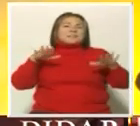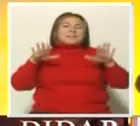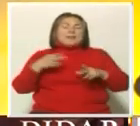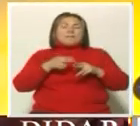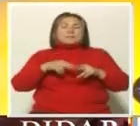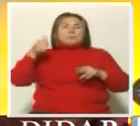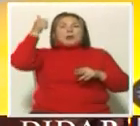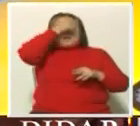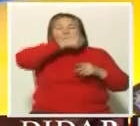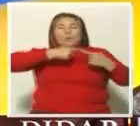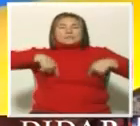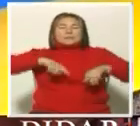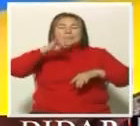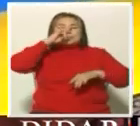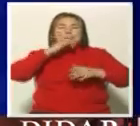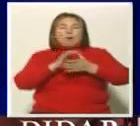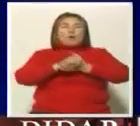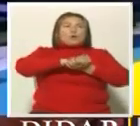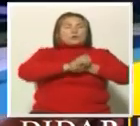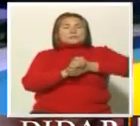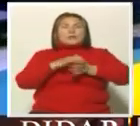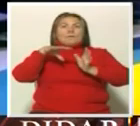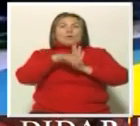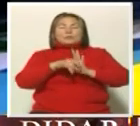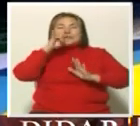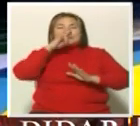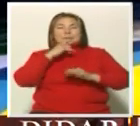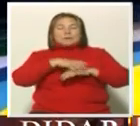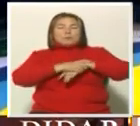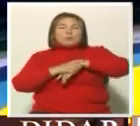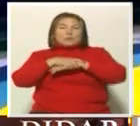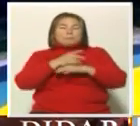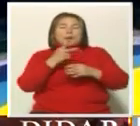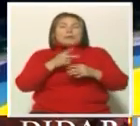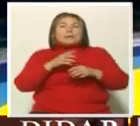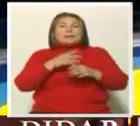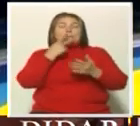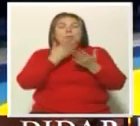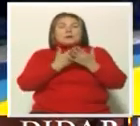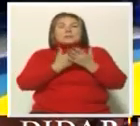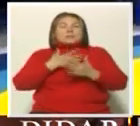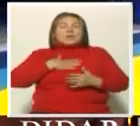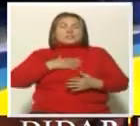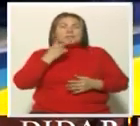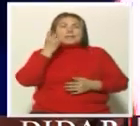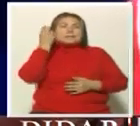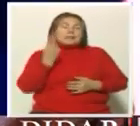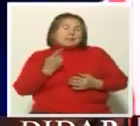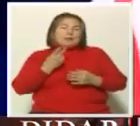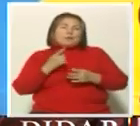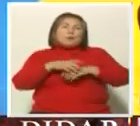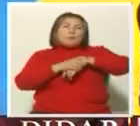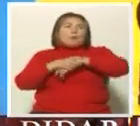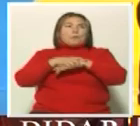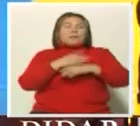году Ассоциация «Казак-Курясе», объединяющая три федерации казахской борьбы и пропагандирующая нашу национальную борьбу внутри страны и на